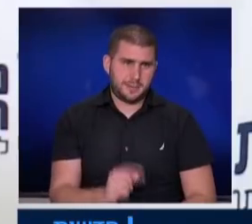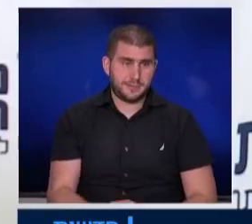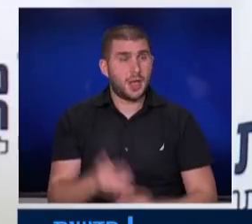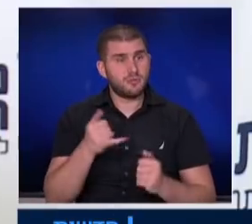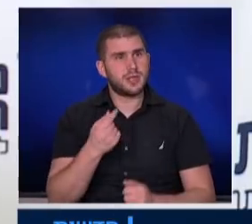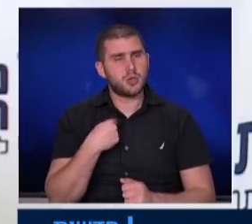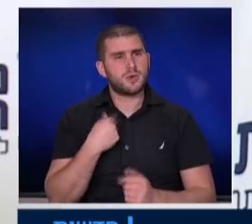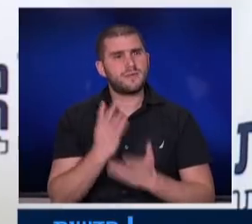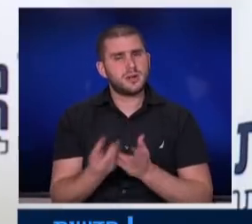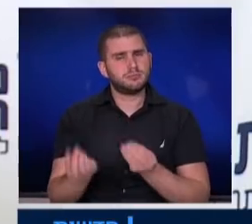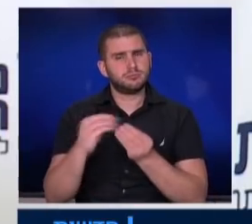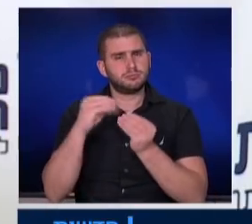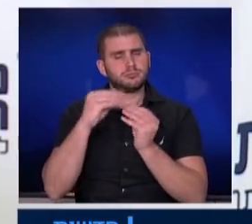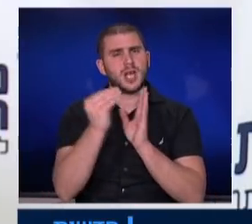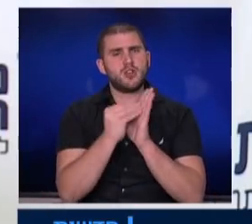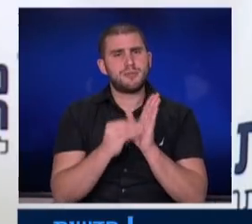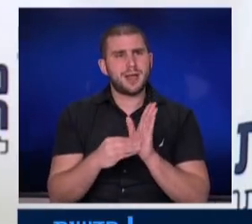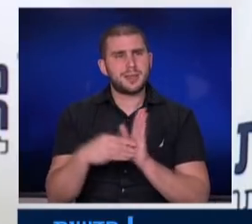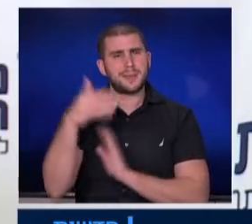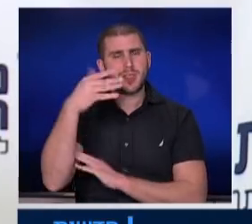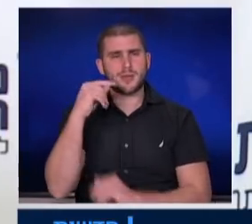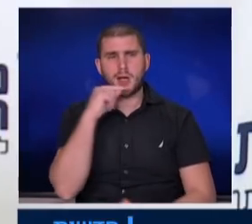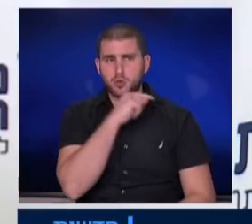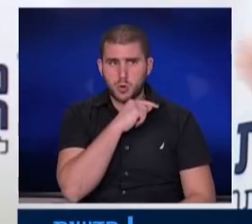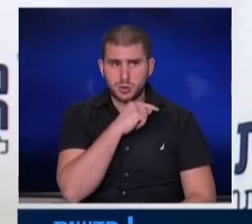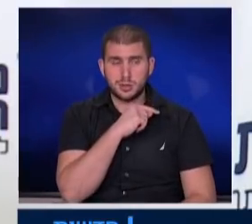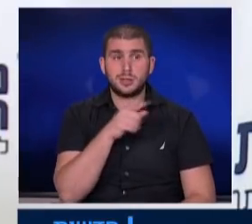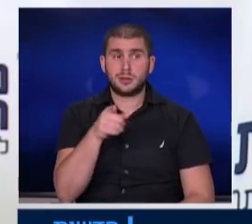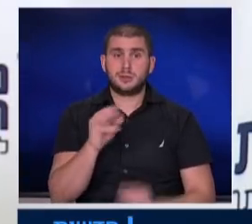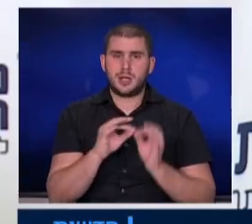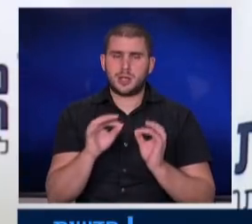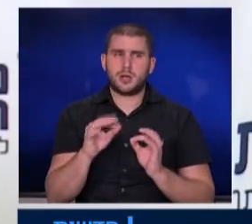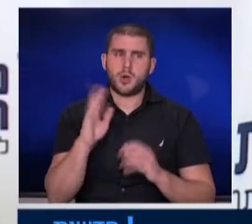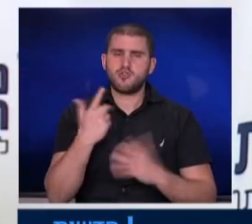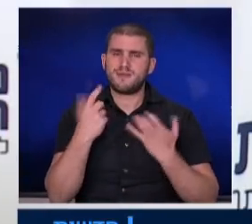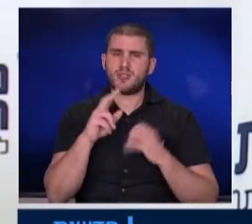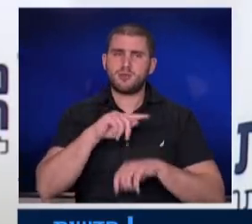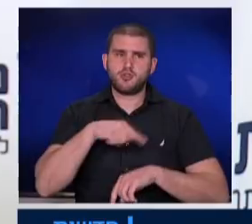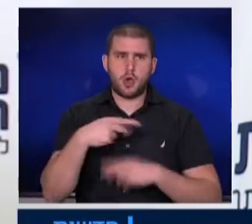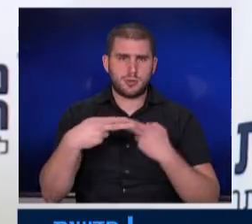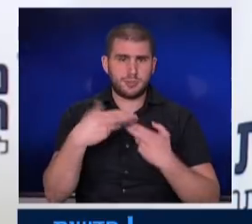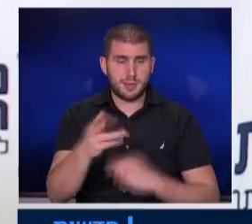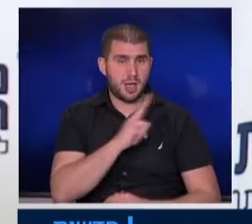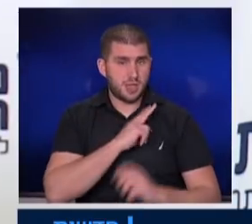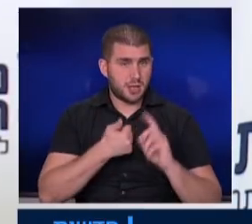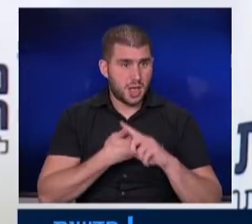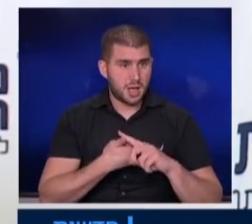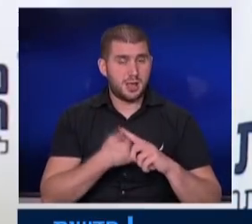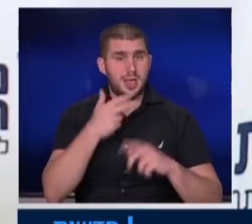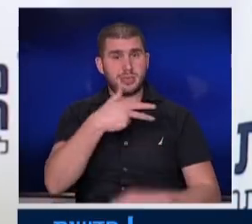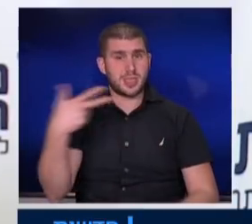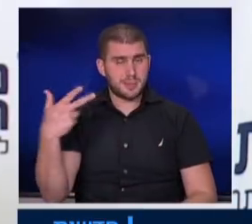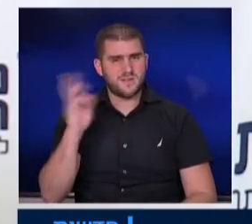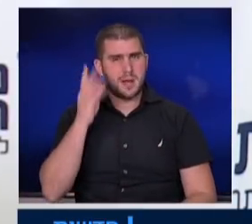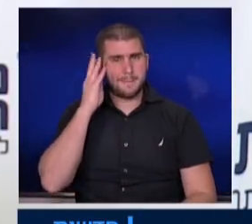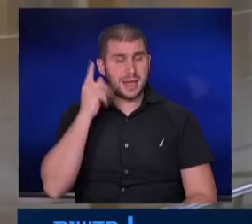אנחנו מכניסים לרשימת המדינות האדומות, זה ייכנס לתוקף תוך 72 שעות, את אנגליה, את דנמרק ואת